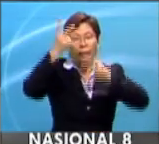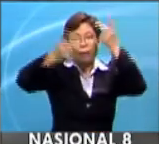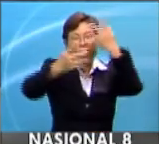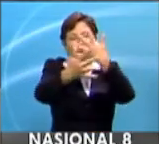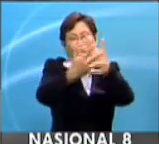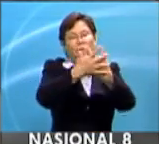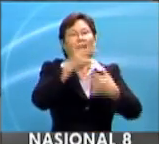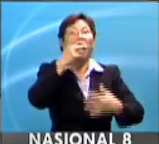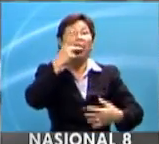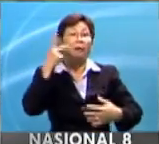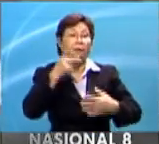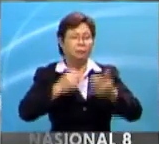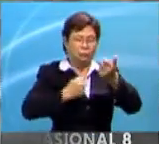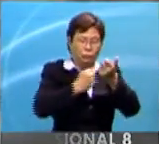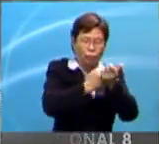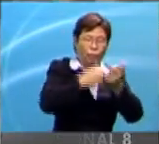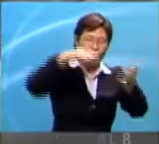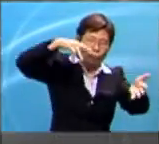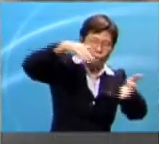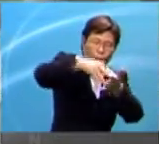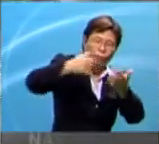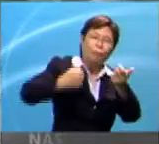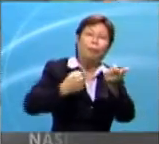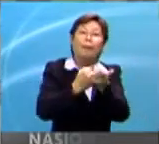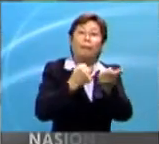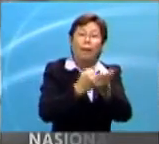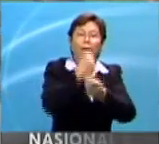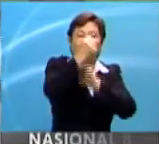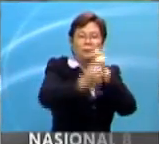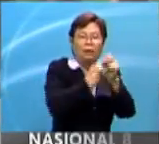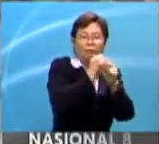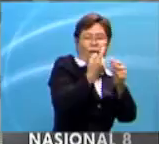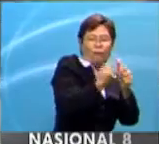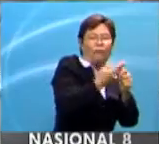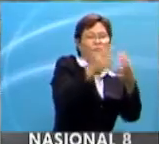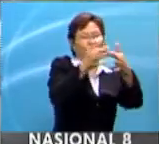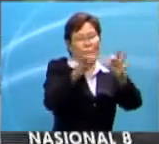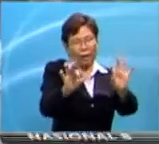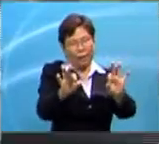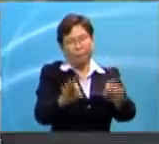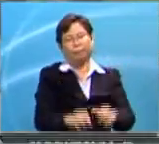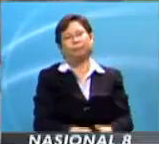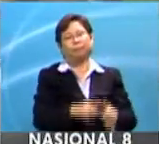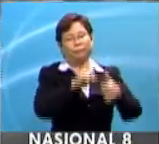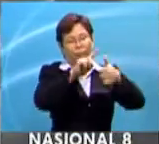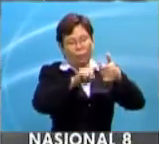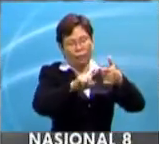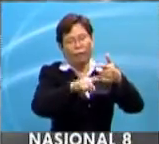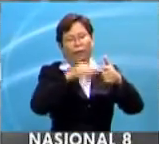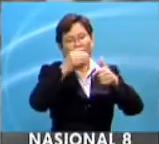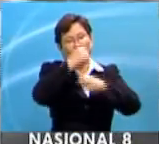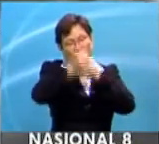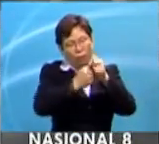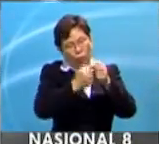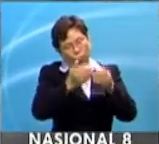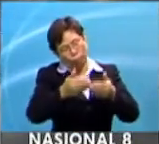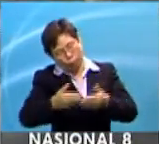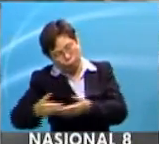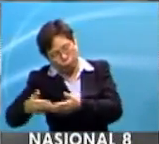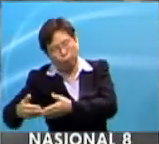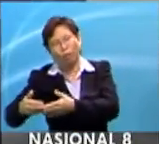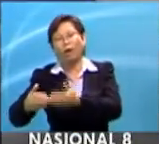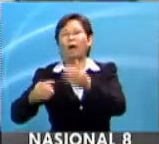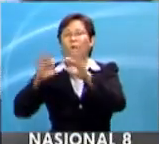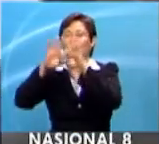Kajang pembiayaan pengajian bagi panduan untuk tahun pertama percuma merekalah bagi tahun seterusnya akan ditanggung